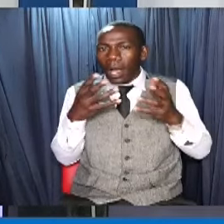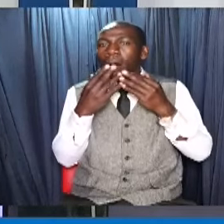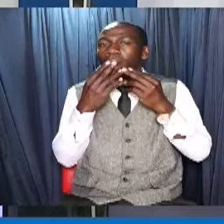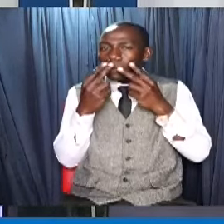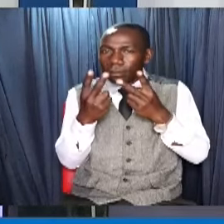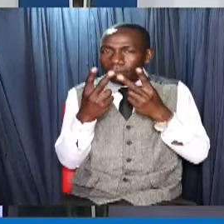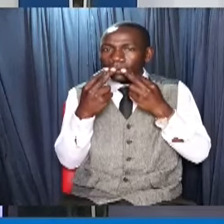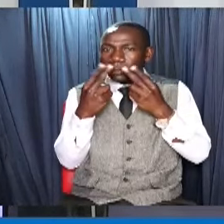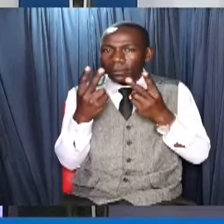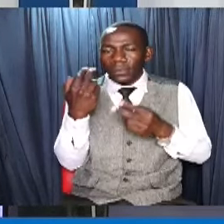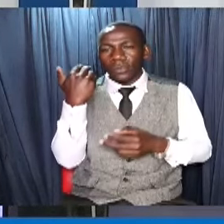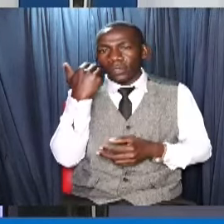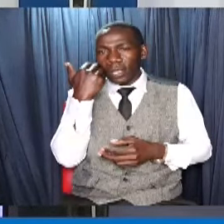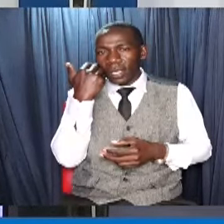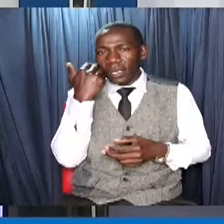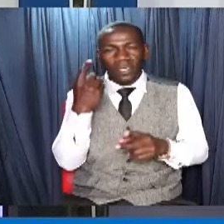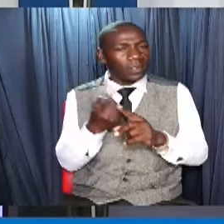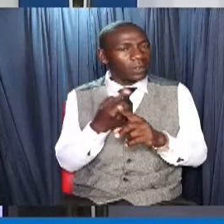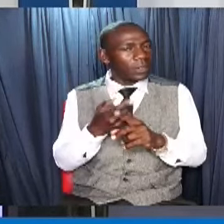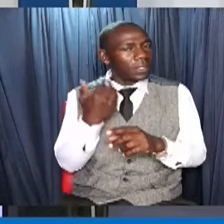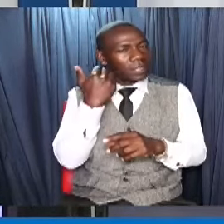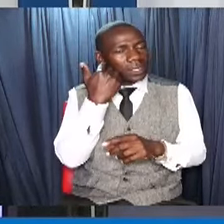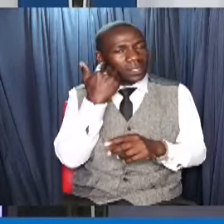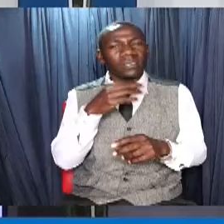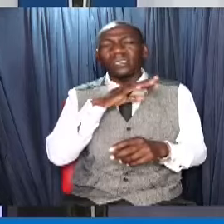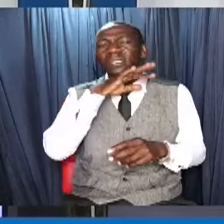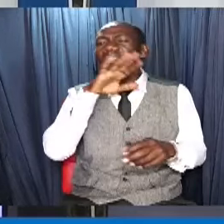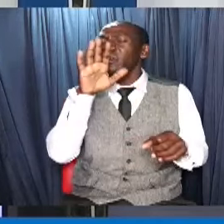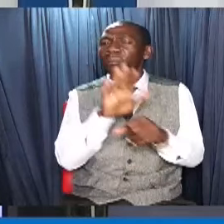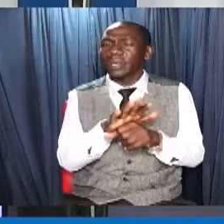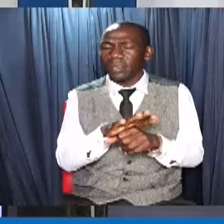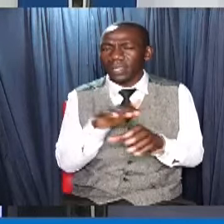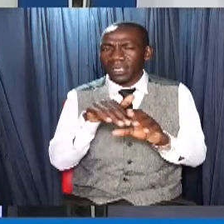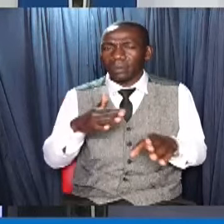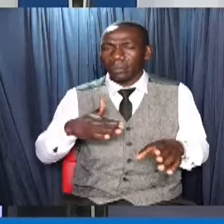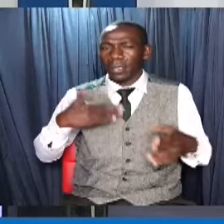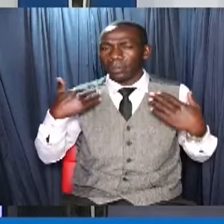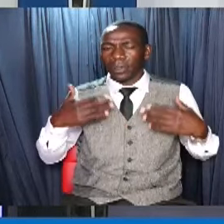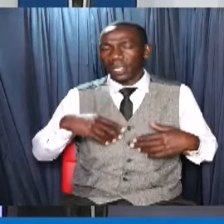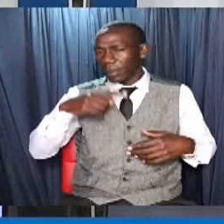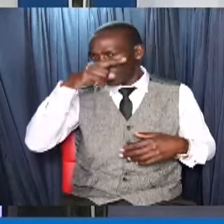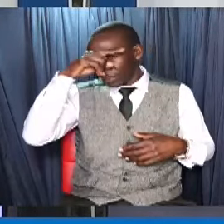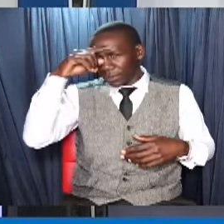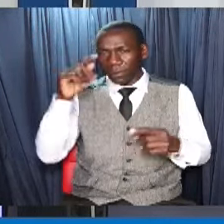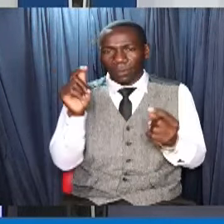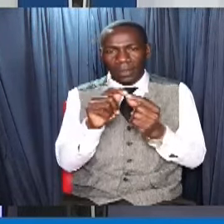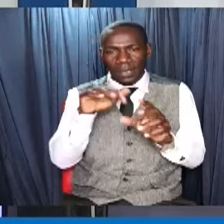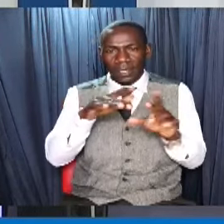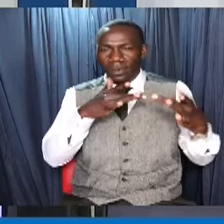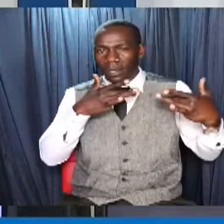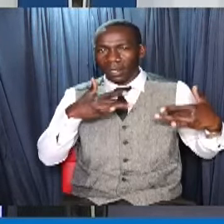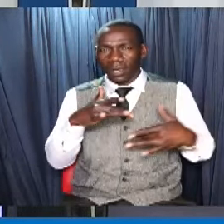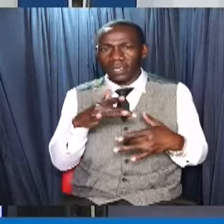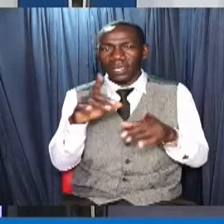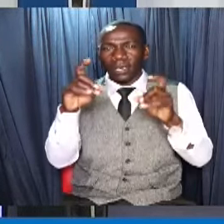asthma. Na magonjwa ya kasonde zalana. And different kind of diseases. Na chafu nyingi. And so many dirty things. Sababu ya uchungu wa rohoni. Because of bitterness of the heart.